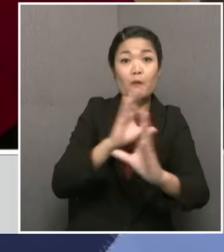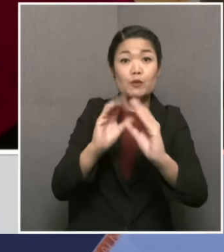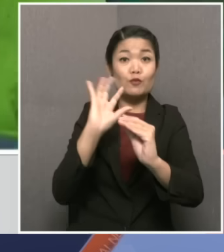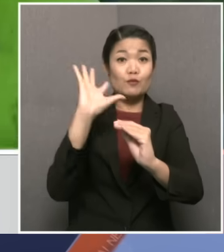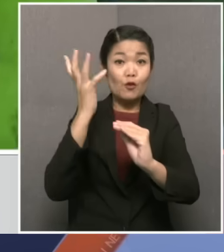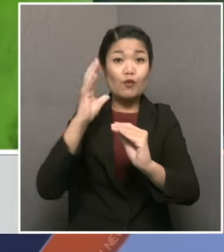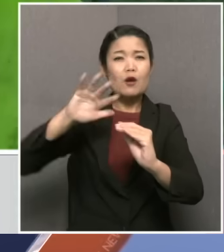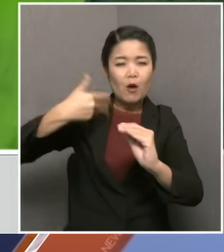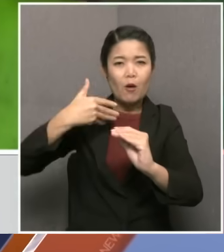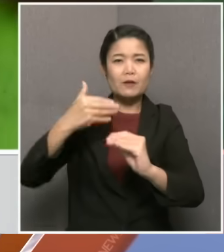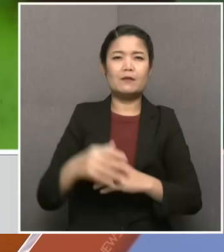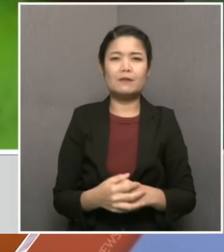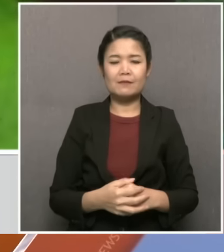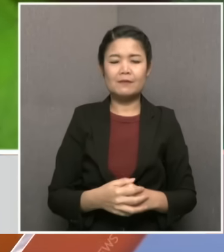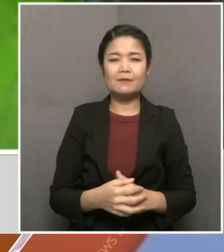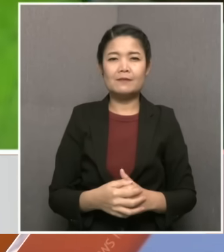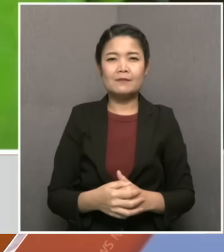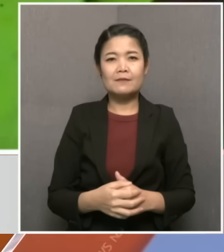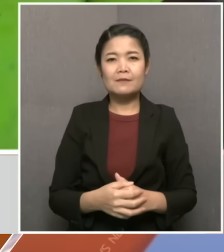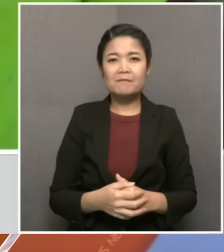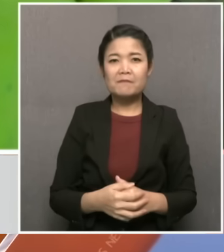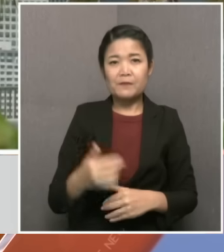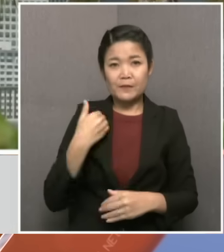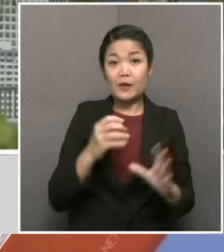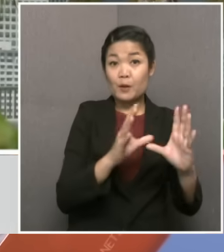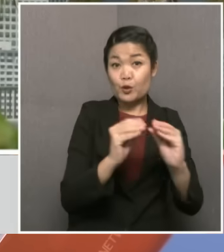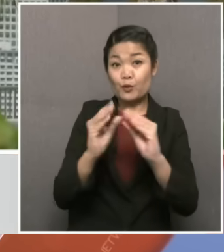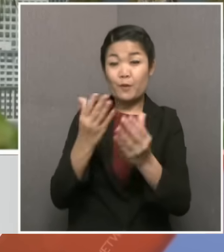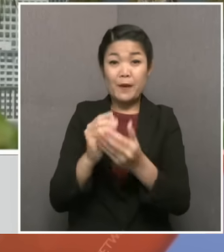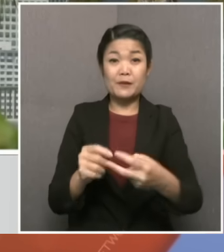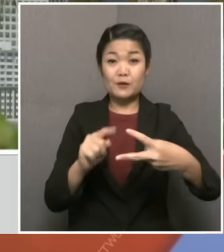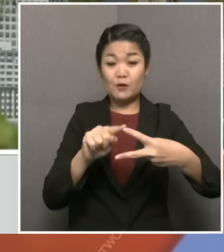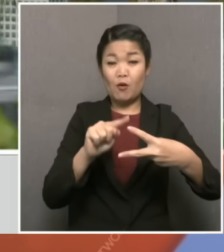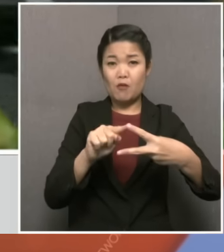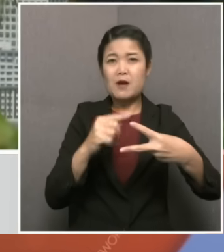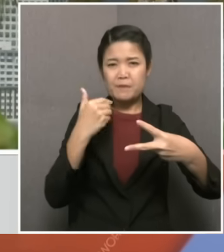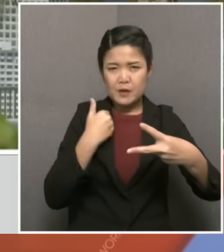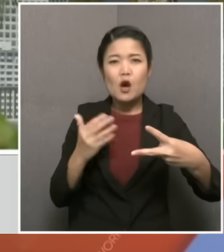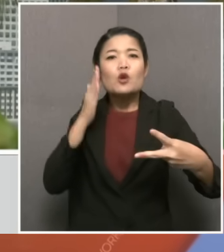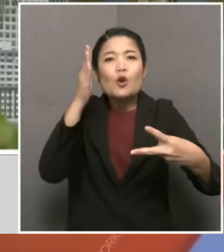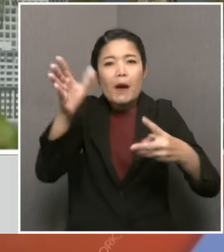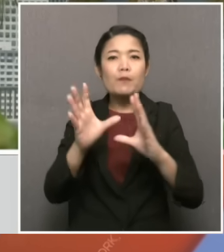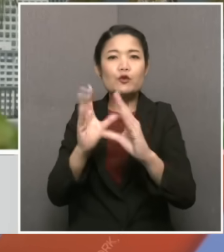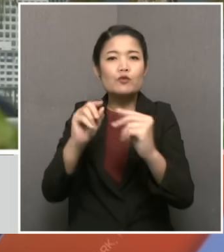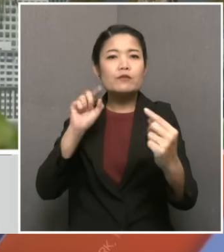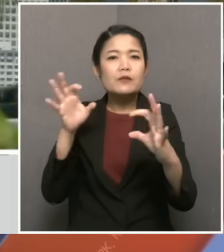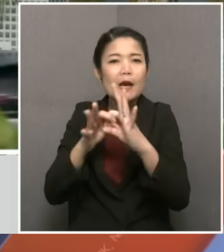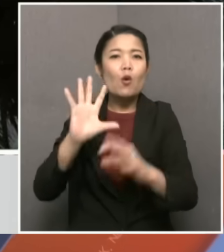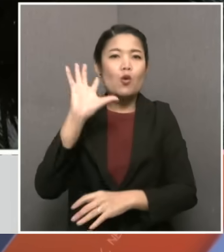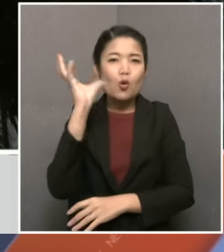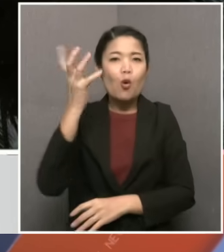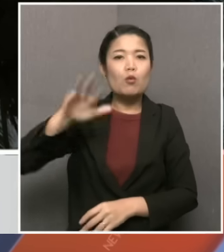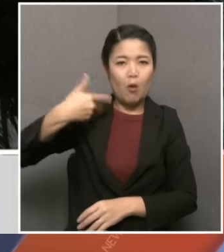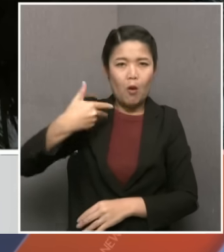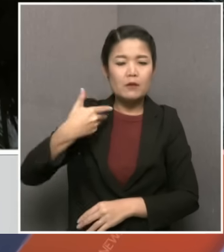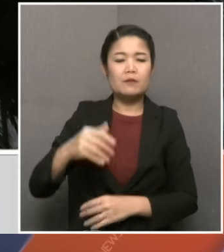นี ้ ที่ดูไบเห็นไหมแสดงว่ามี2ประชุมนะอันแรกประชุมนี้เดี๋ยวจะมีประชุมหนักก็คือตอนปลายปีนะเบื้องต้นเป็นอย่างนั้นนะภา